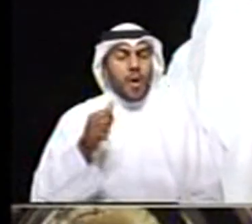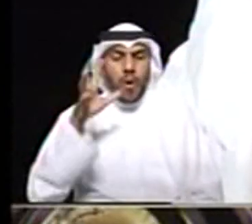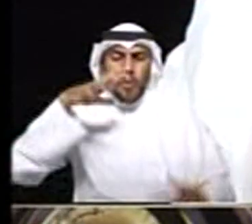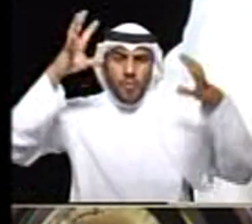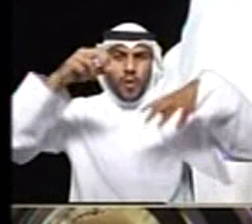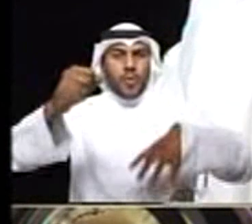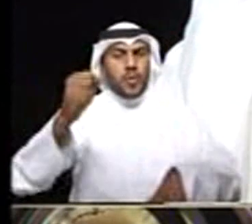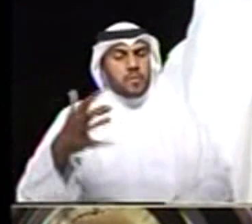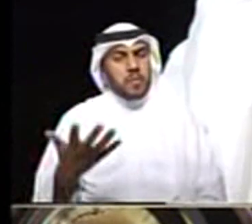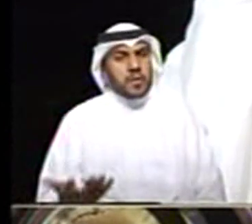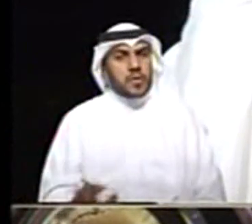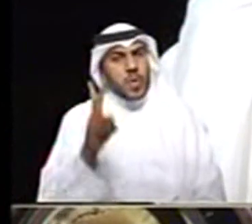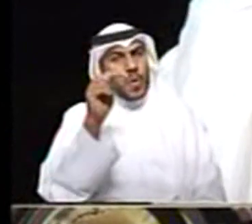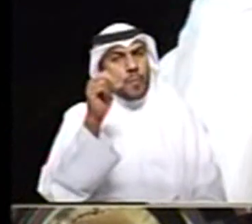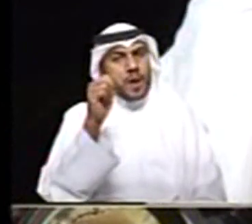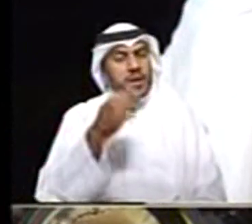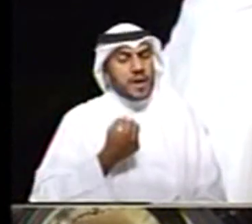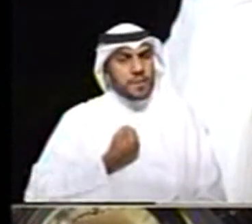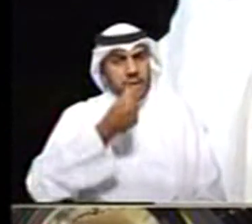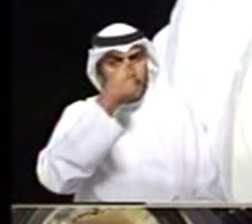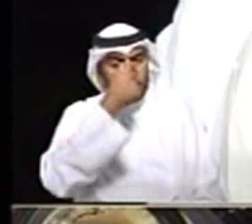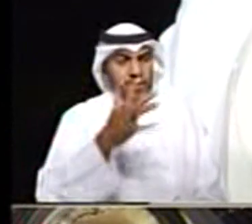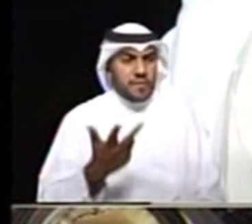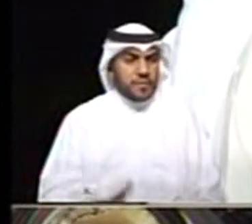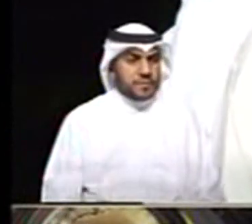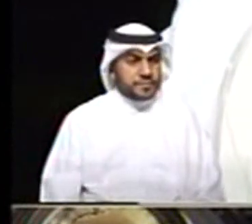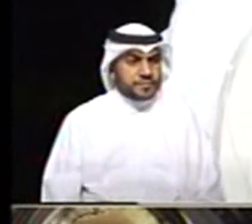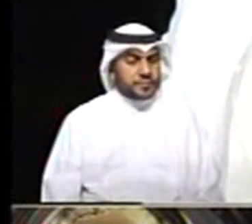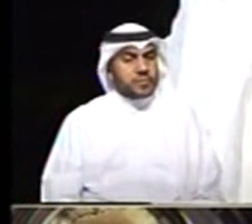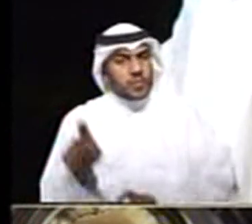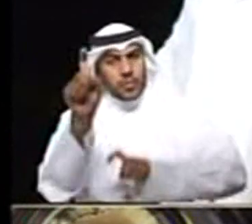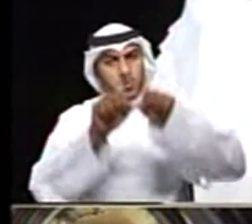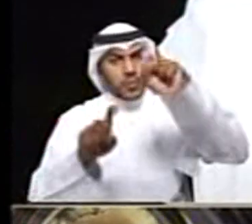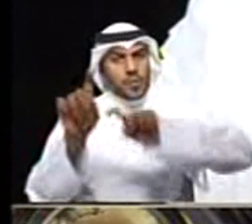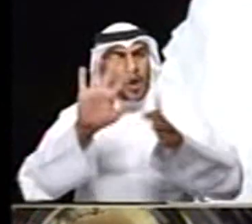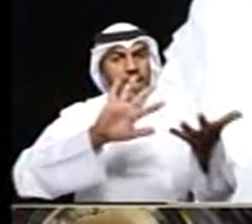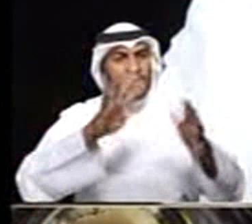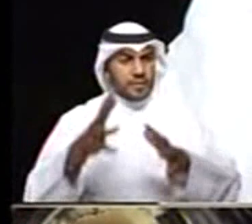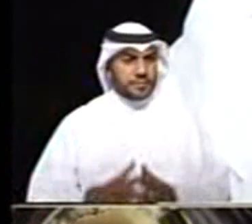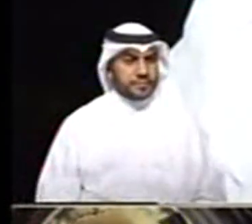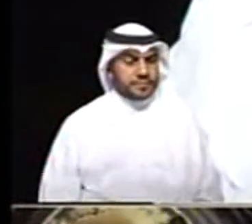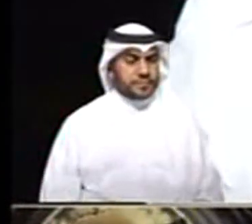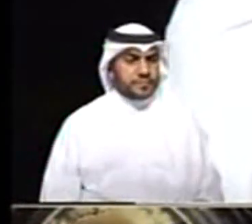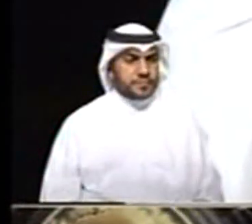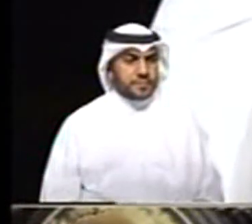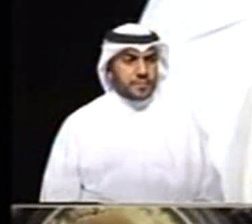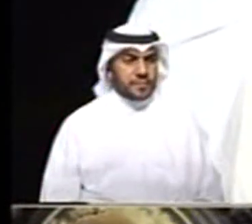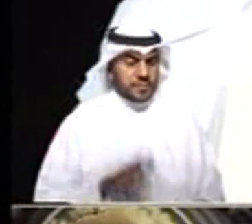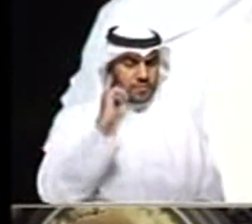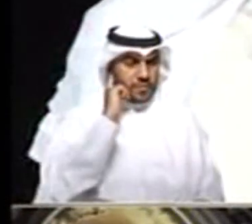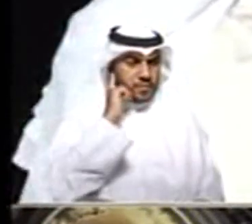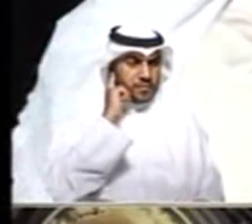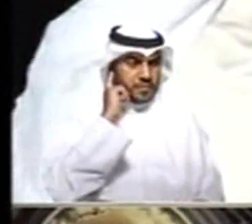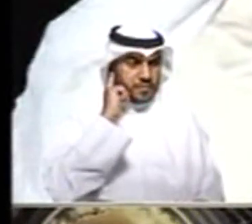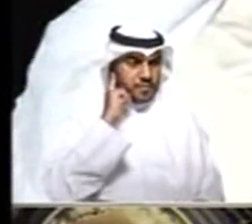على دولة الكويت خلال اليومين القادمين؟ ما هي الاستعدادات التي تقوم بها وزارة الأشغال؟ بسم الله الرحمن الرحيم، والحمد لله